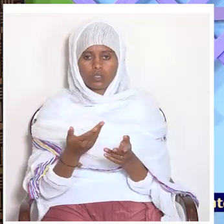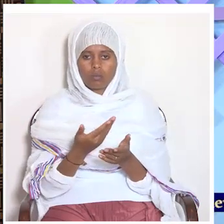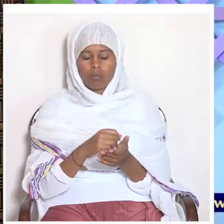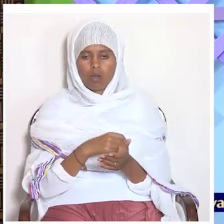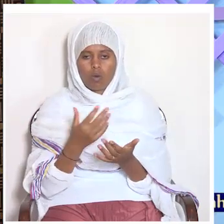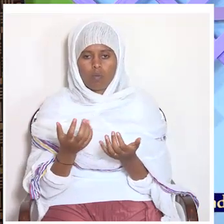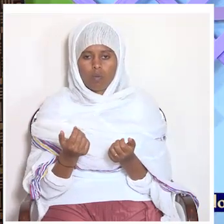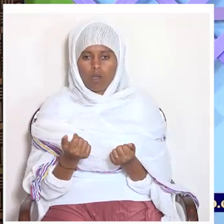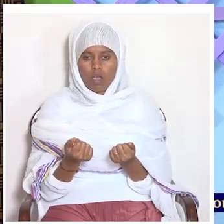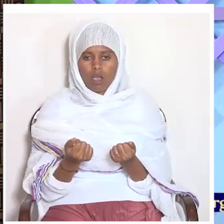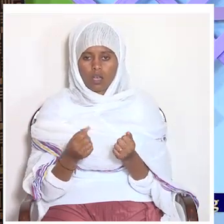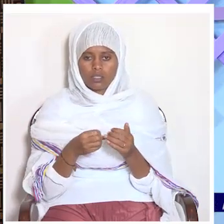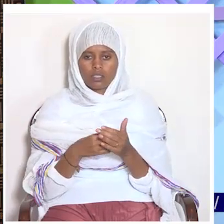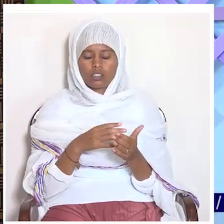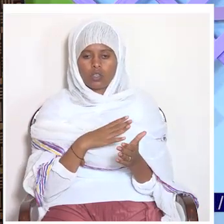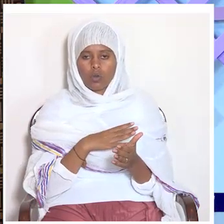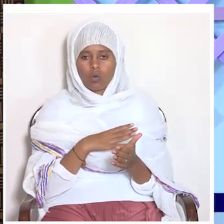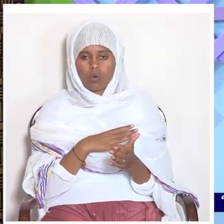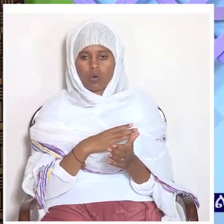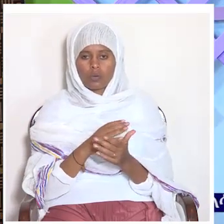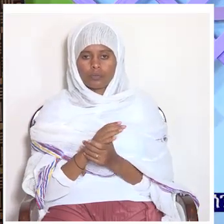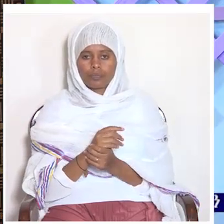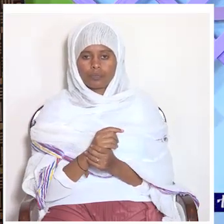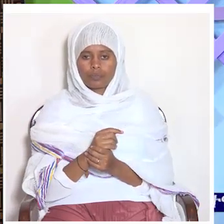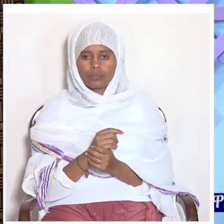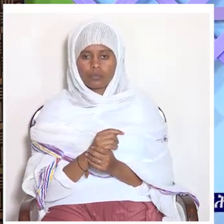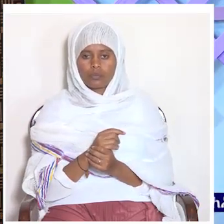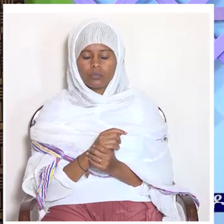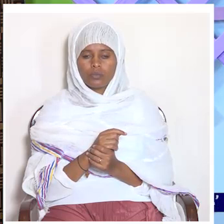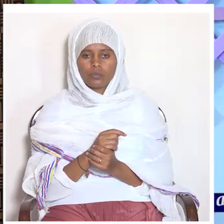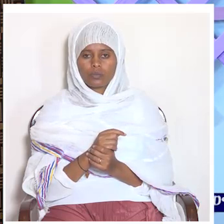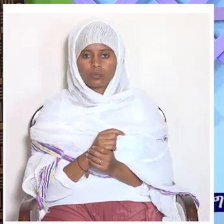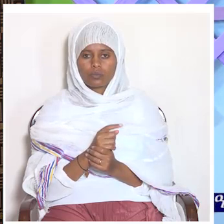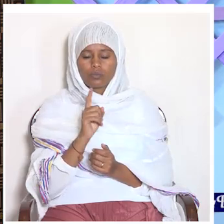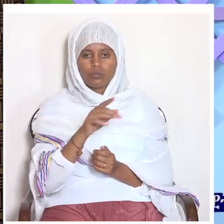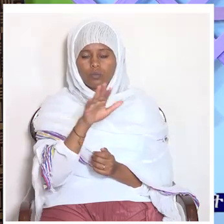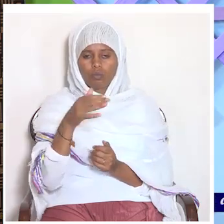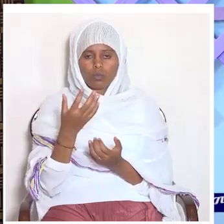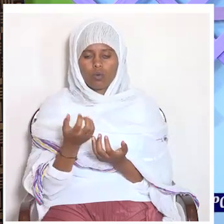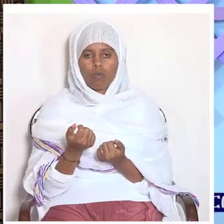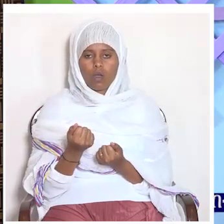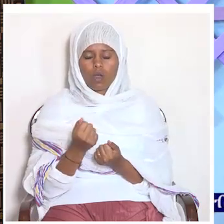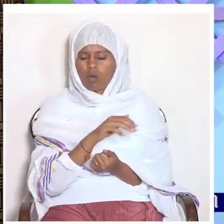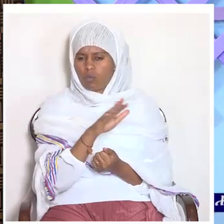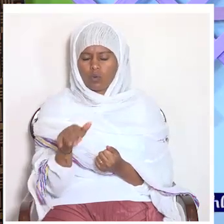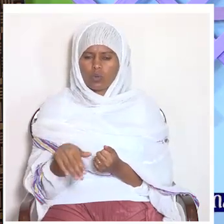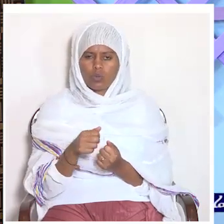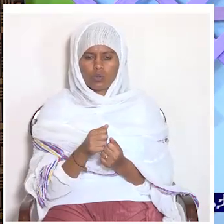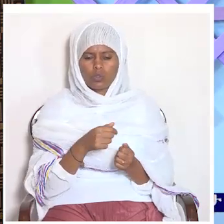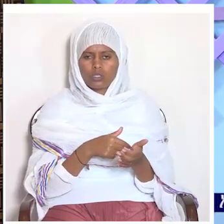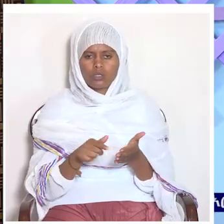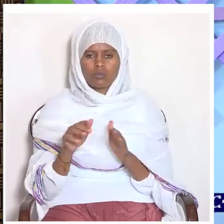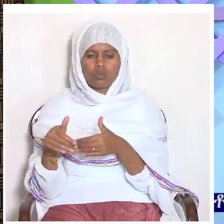እዚ በዓል ሞያ በዓልዚ ናይዚ ኩሉ እዚ ሞያ ስለ ዘለዎ በዚ ኩሉ ሞያ እዚ